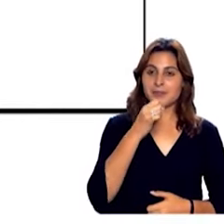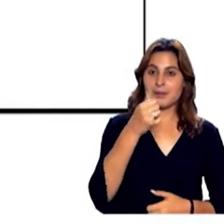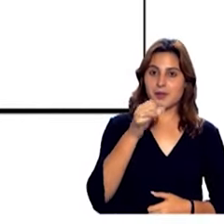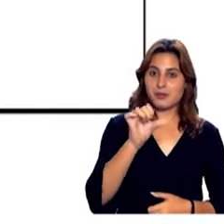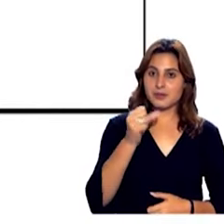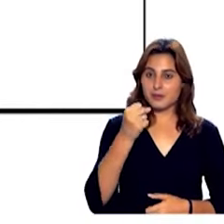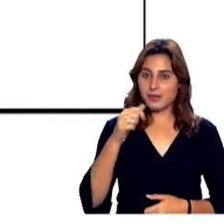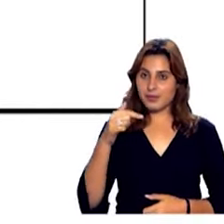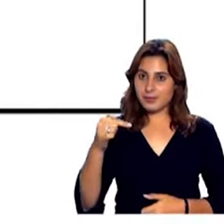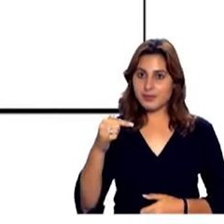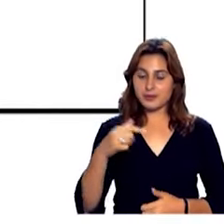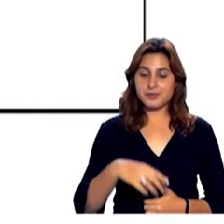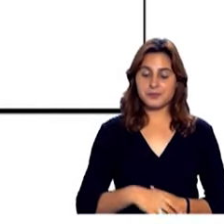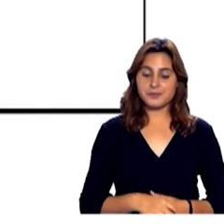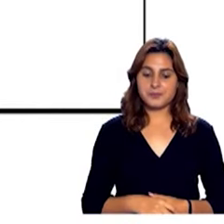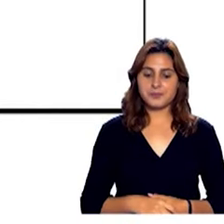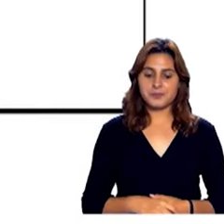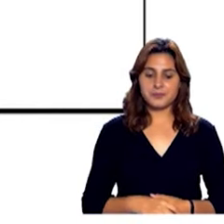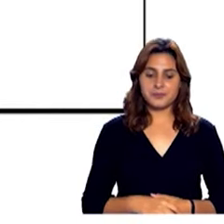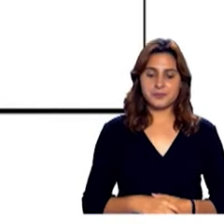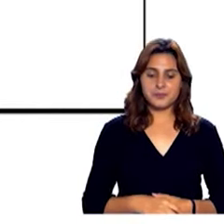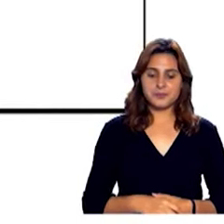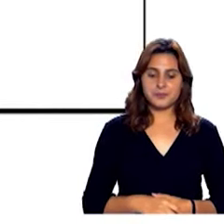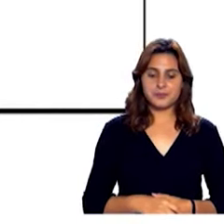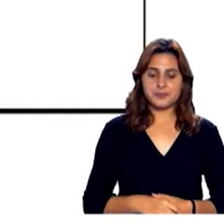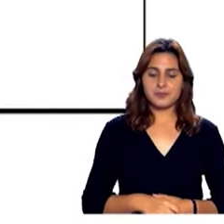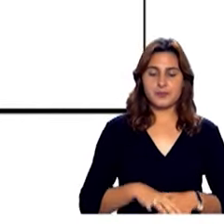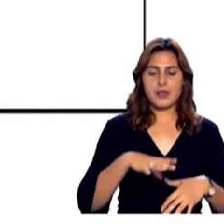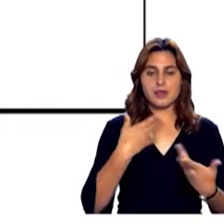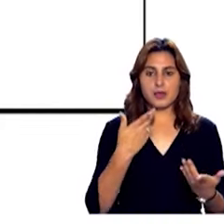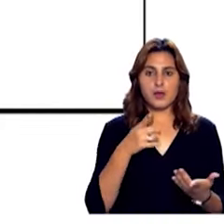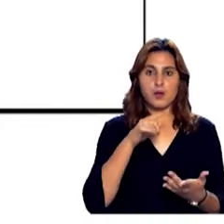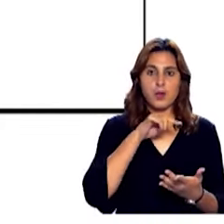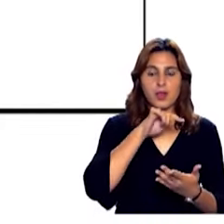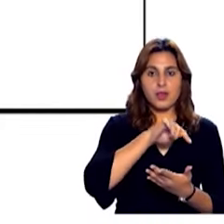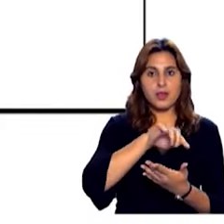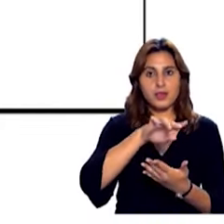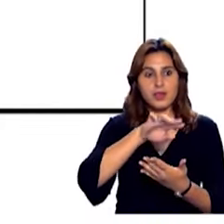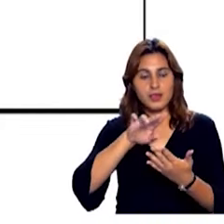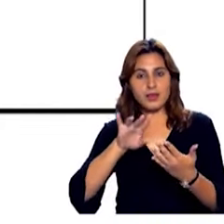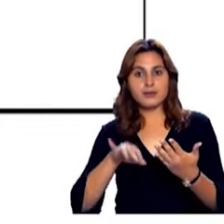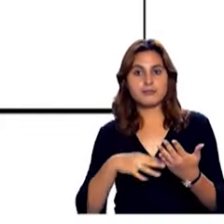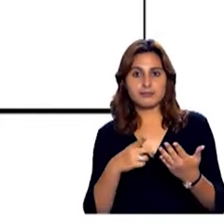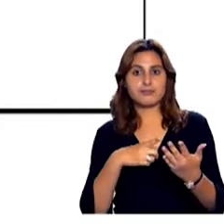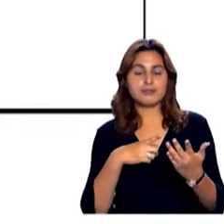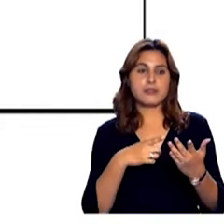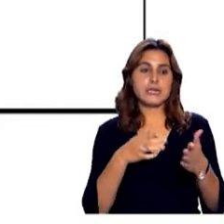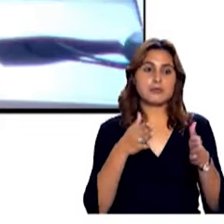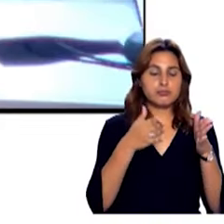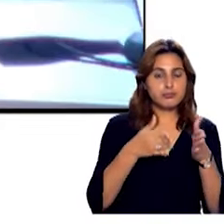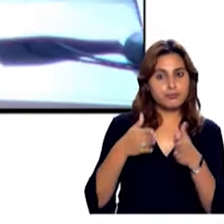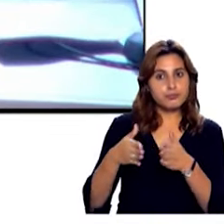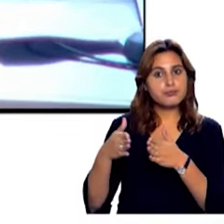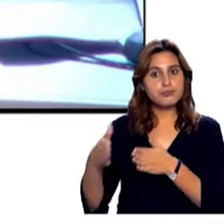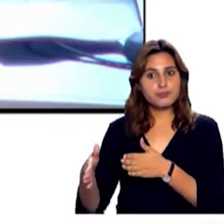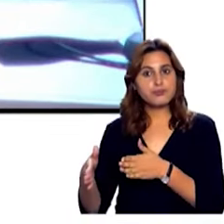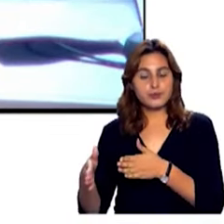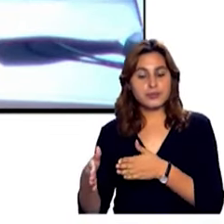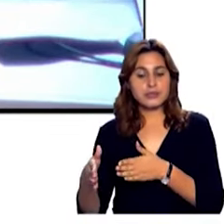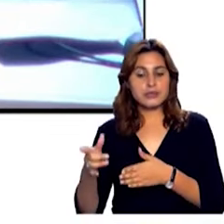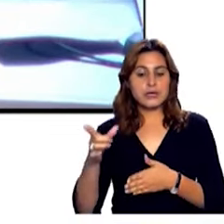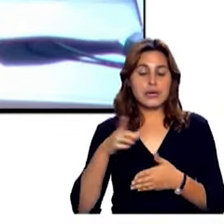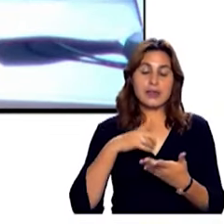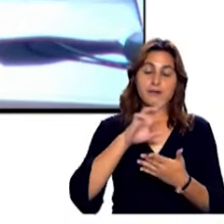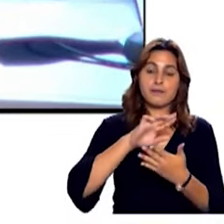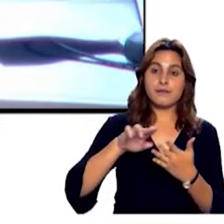procédure Pour Avis a été créée Pour limiter le nombre de recours à la cour de cassation l'idée